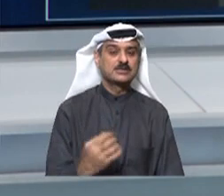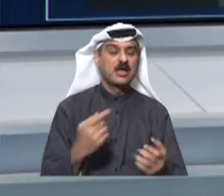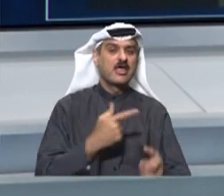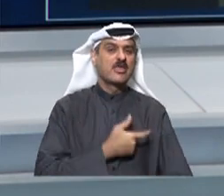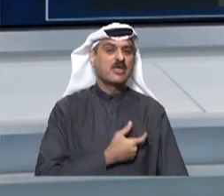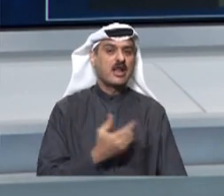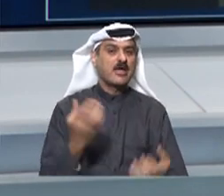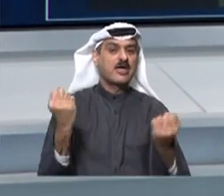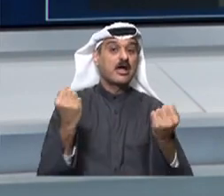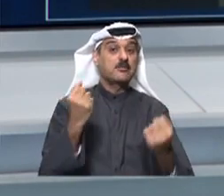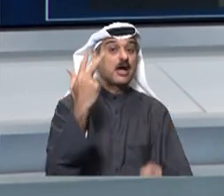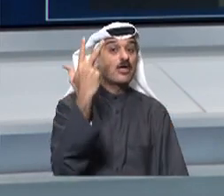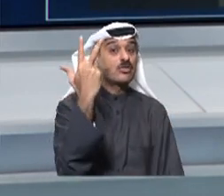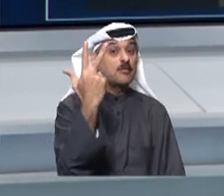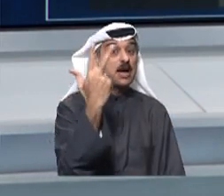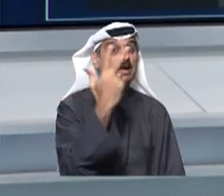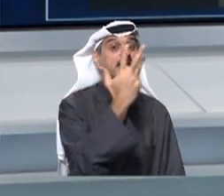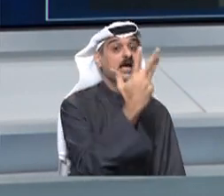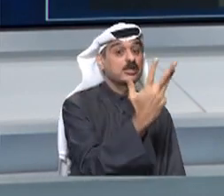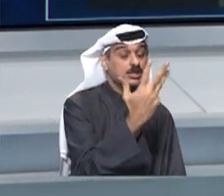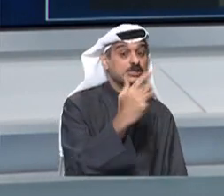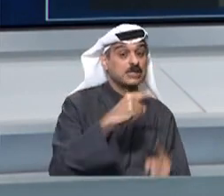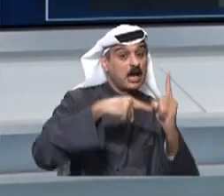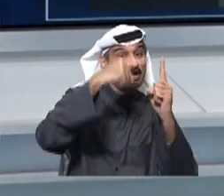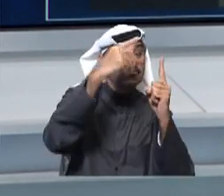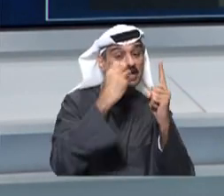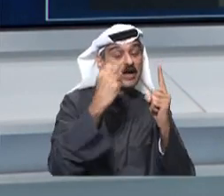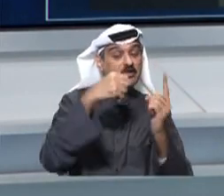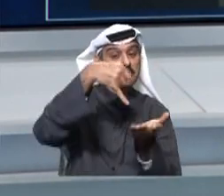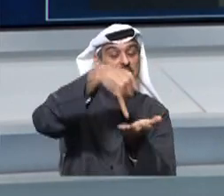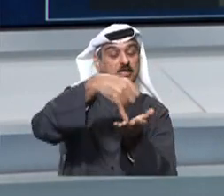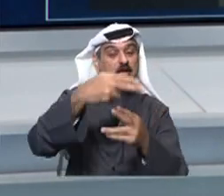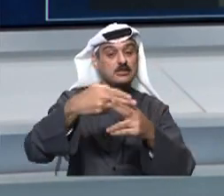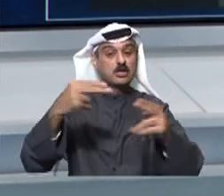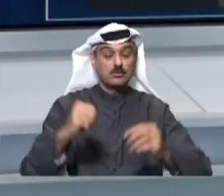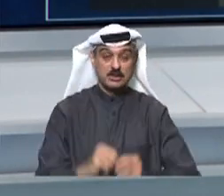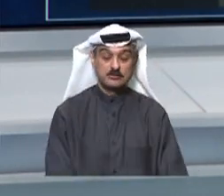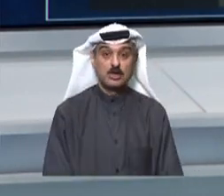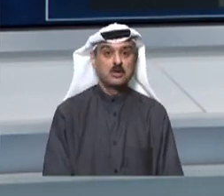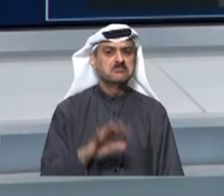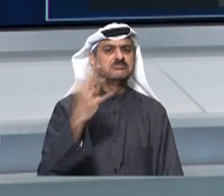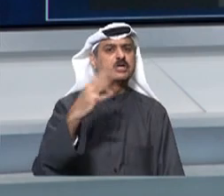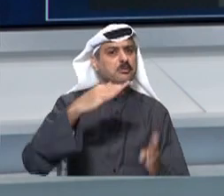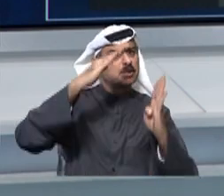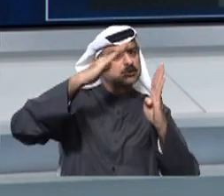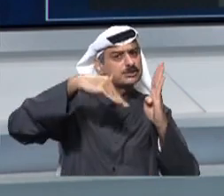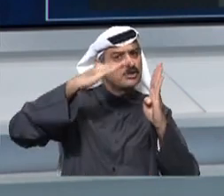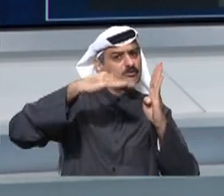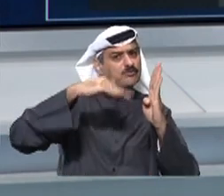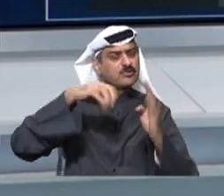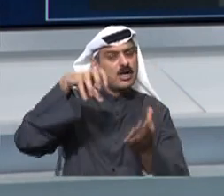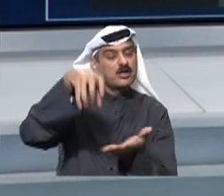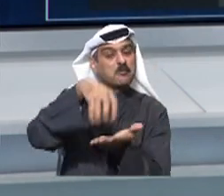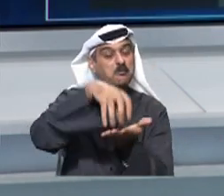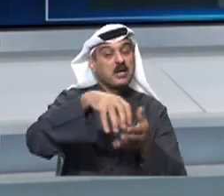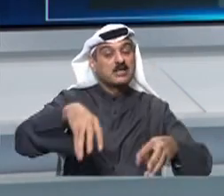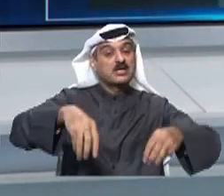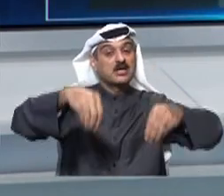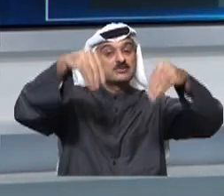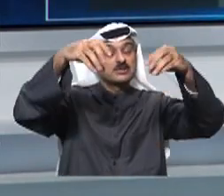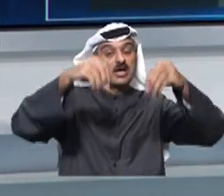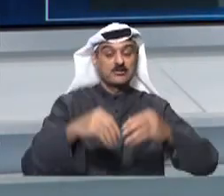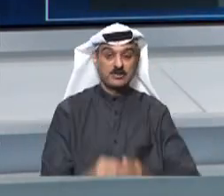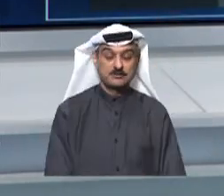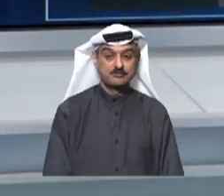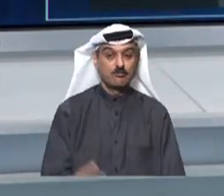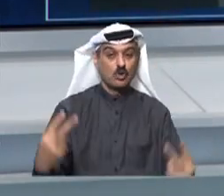بين 8 درجات إلى 9 درجات مئوية في مدينة الكويت، وقد تكون دون هذه المعدلات في بعض المناطق الصحراوية والمكشوفة.